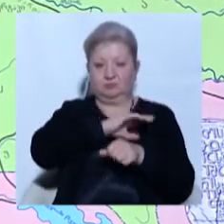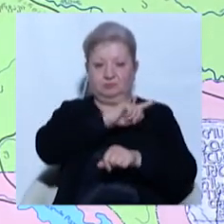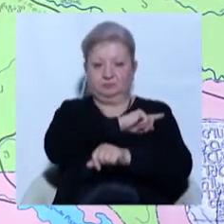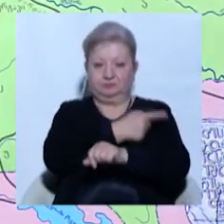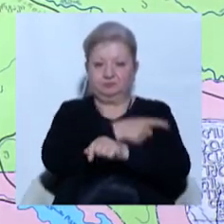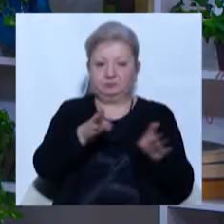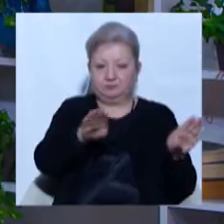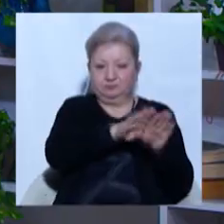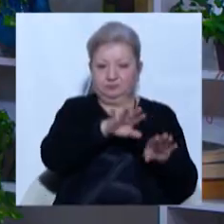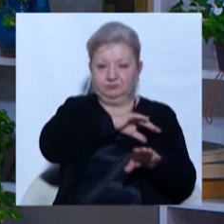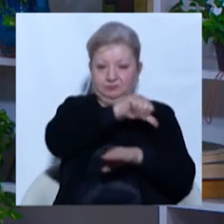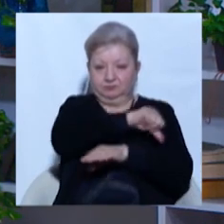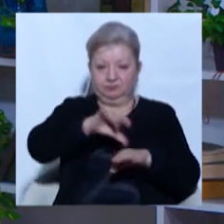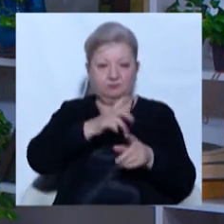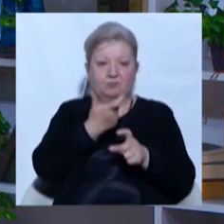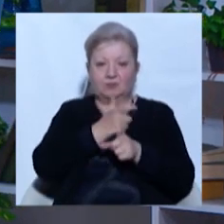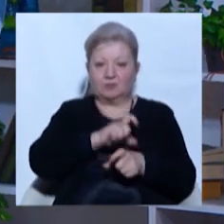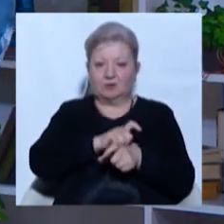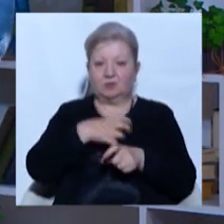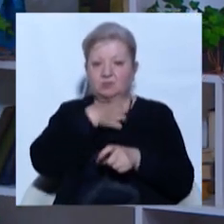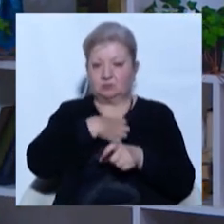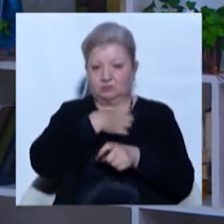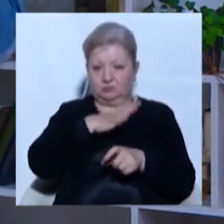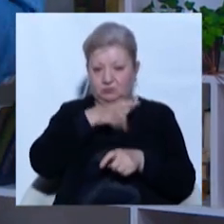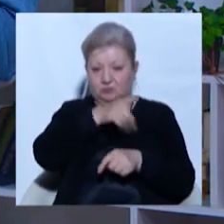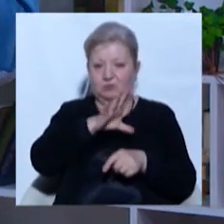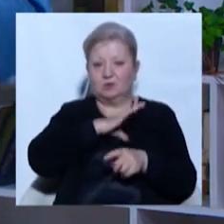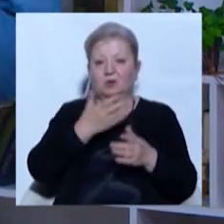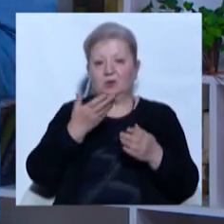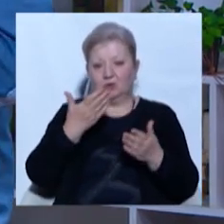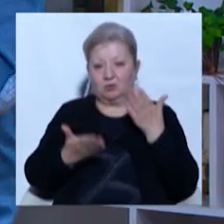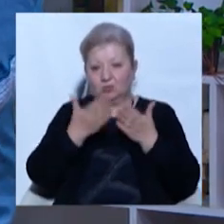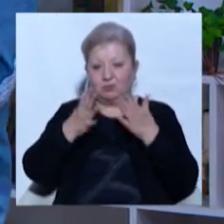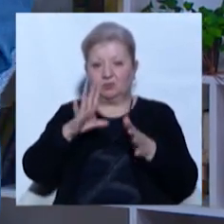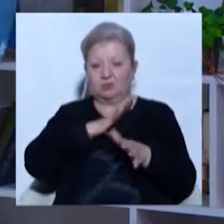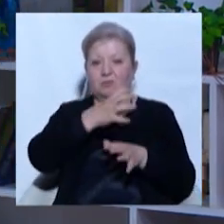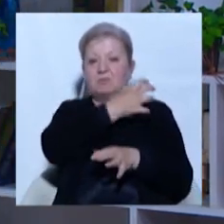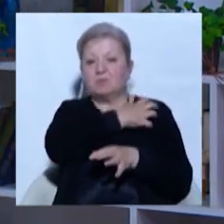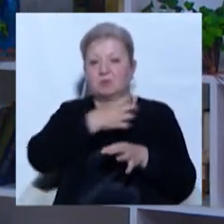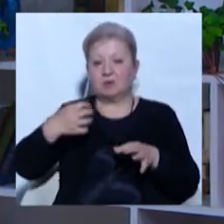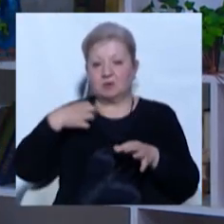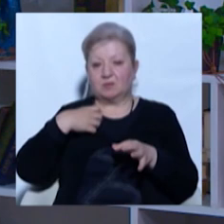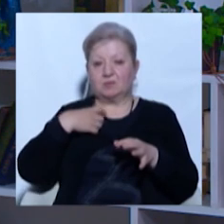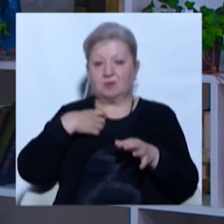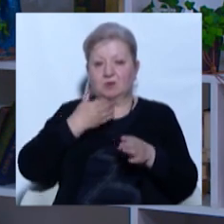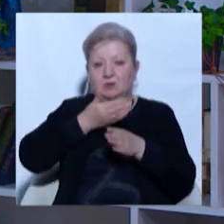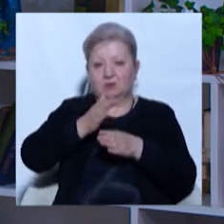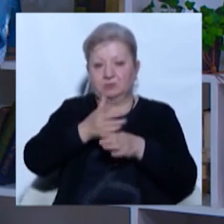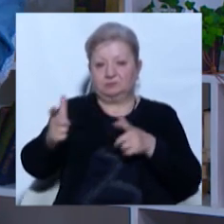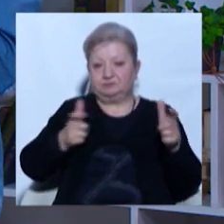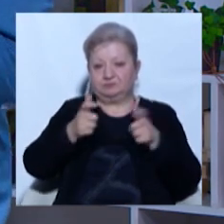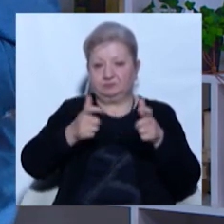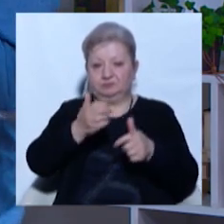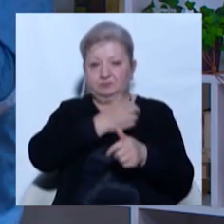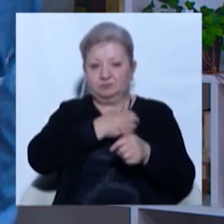ჩაკეტვას. ესე ძალიან მნიშვნელოვანი მომენტი იყო. როგორც ჩანს, მეფეს განზრახული აქვს და ემზადება დიდი შეტევების